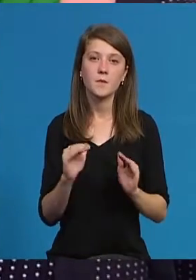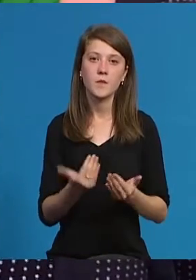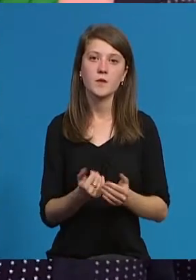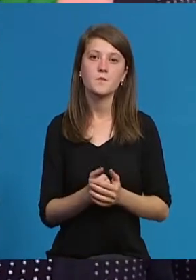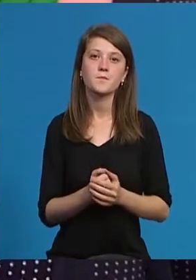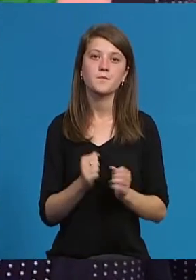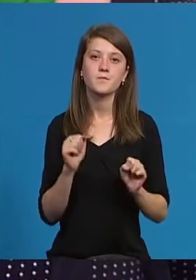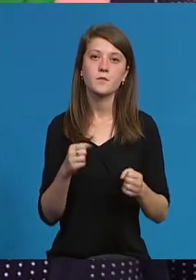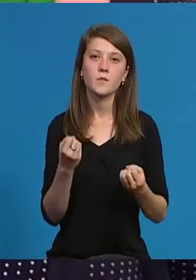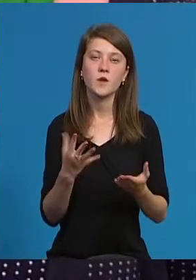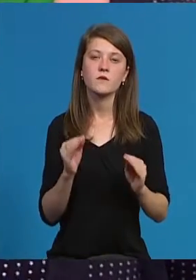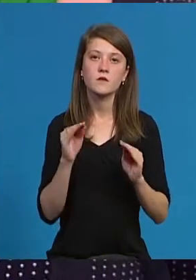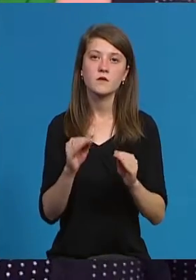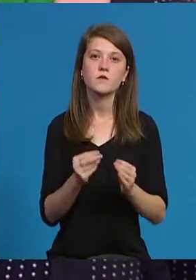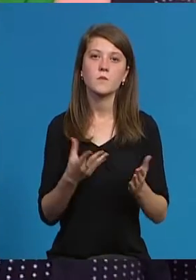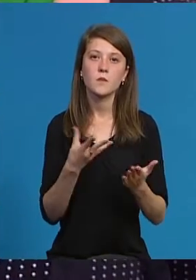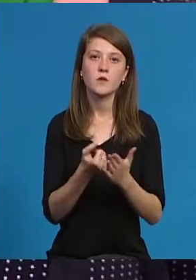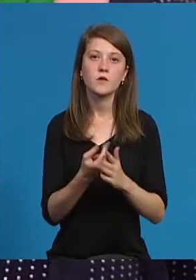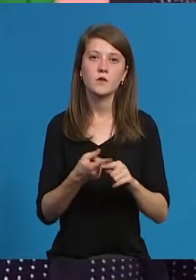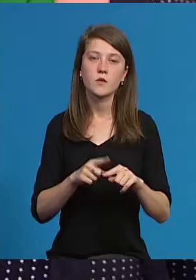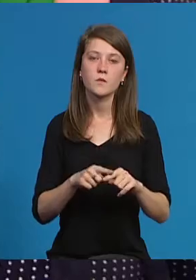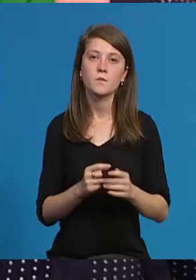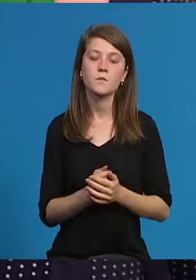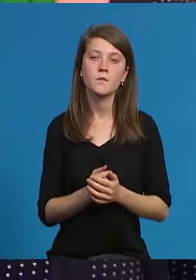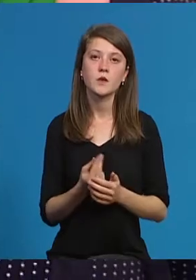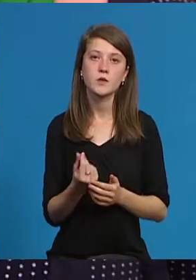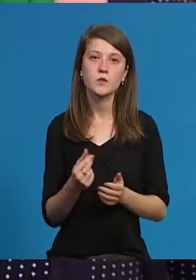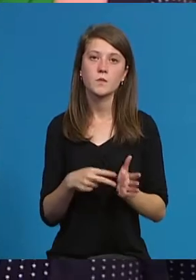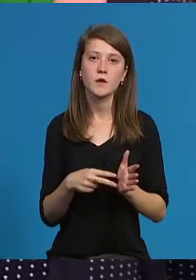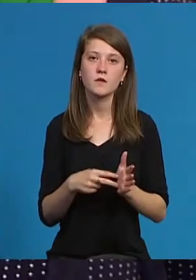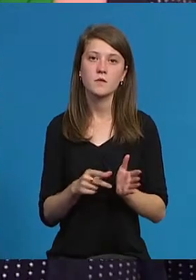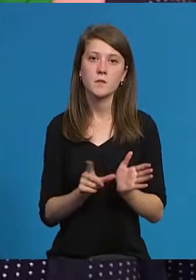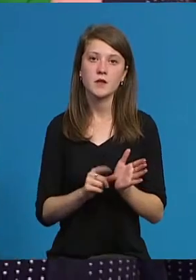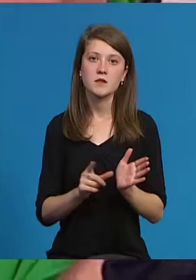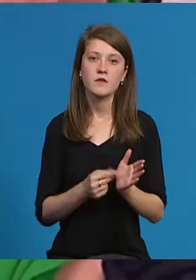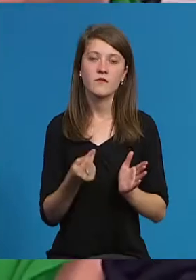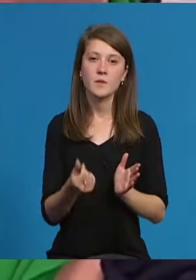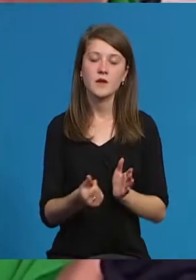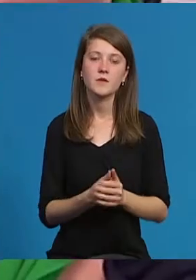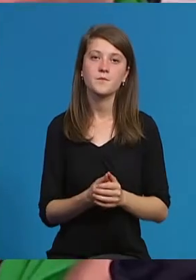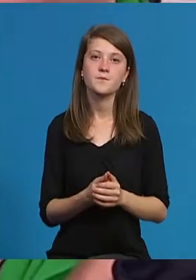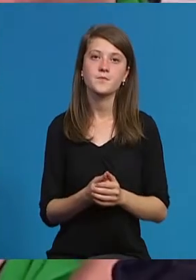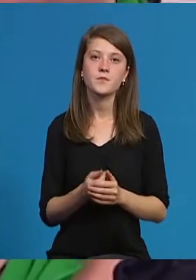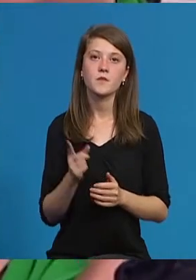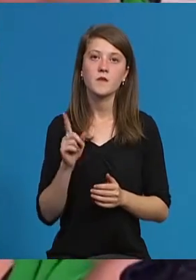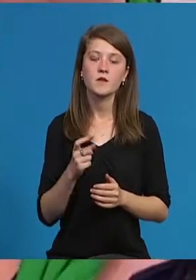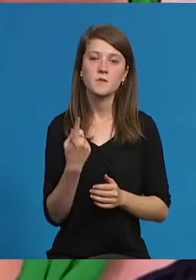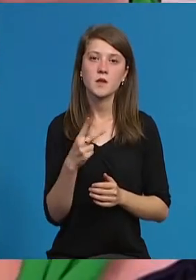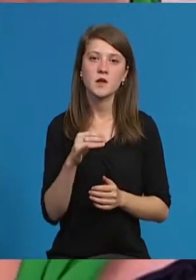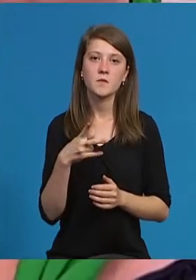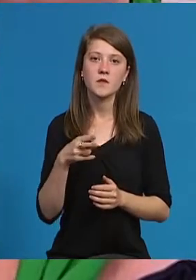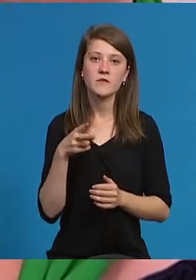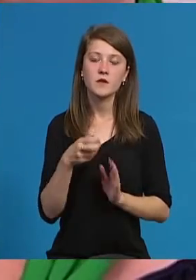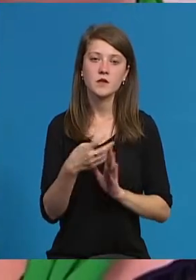просто встановлюватися доплату до цього мінімального розміру. Мінімальної пенсійної виплати. Також з 1